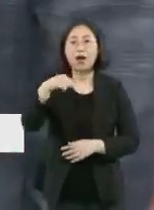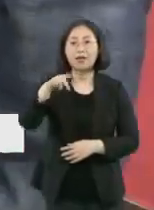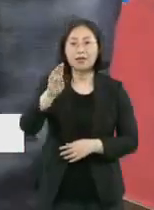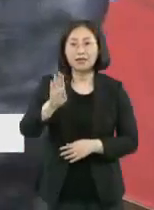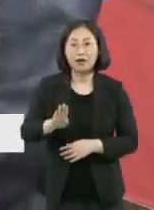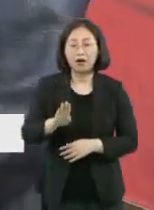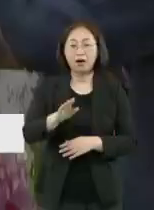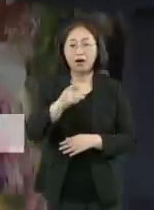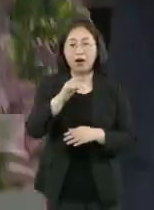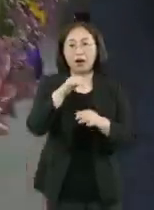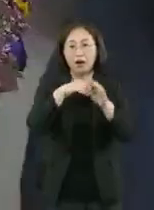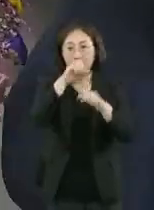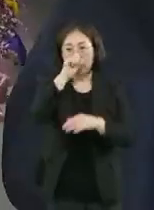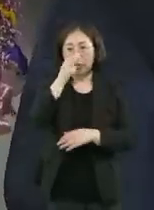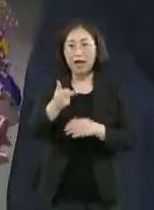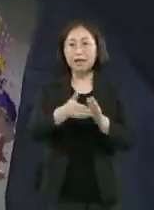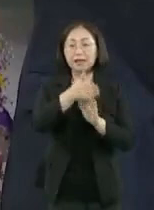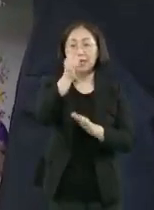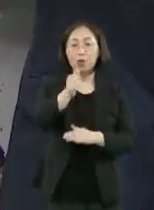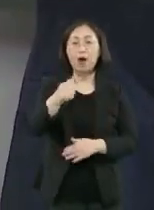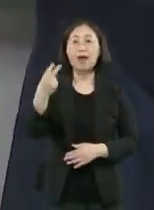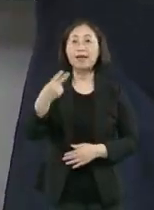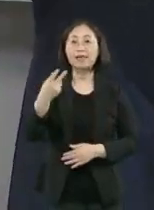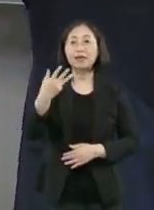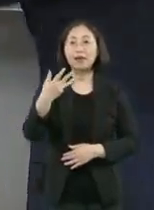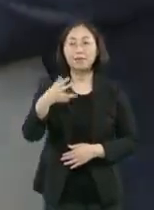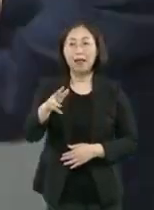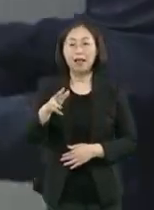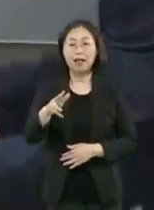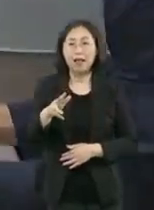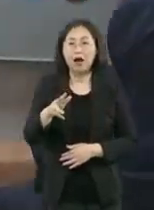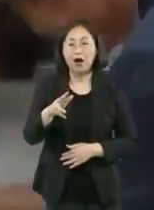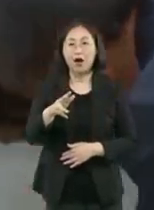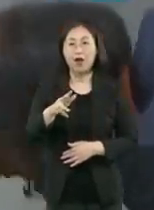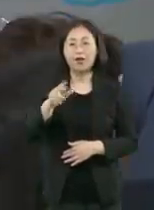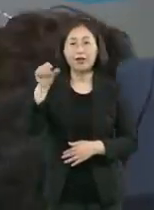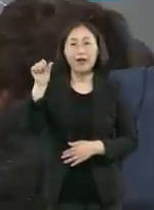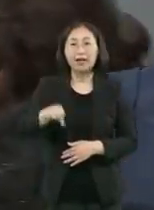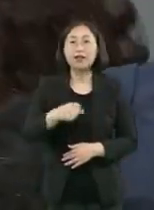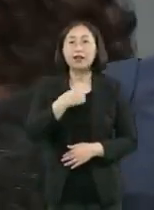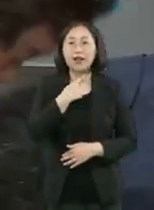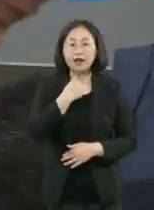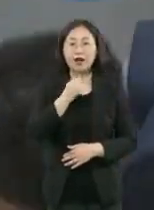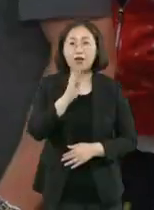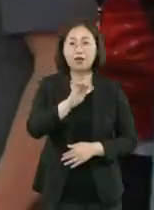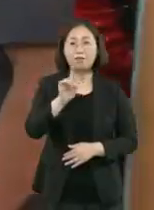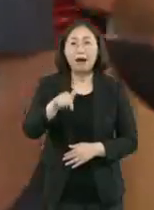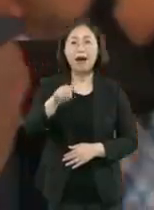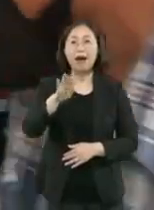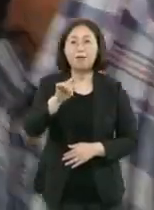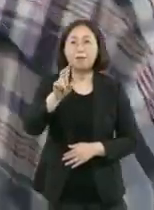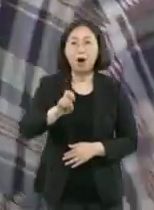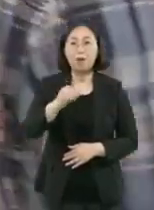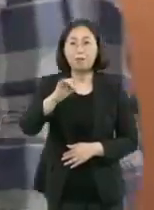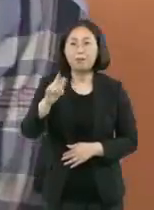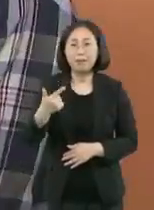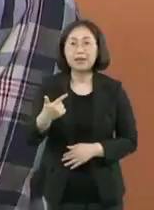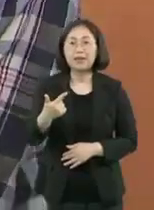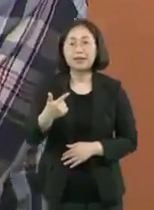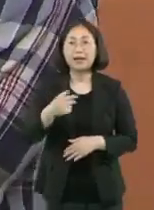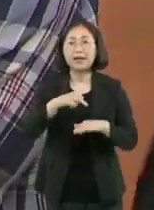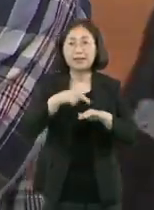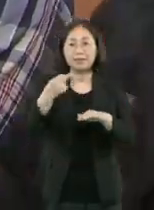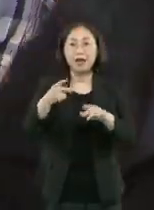서산시장 당선인과 2018년 394표 차이로 낙선했던 박범인 금산군수 당선인의